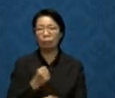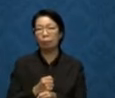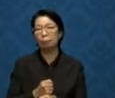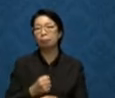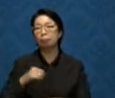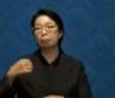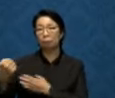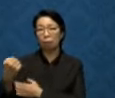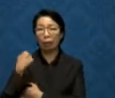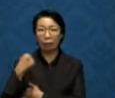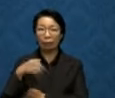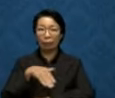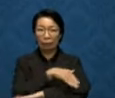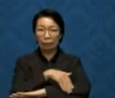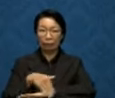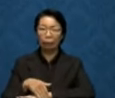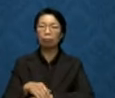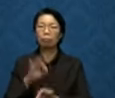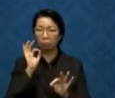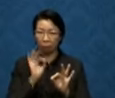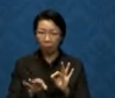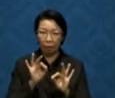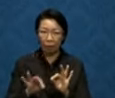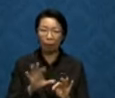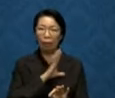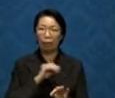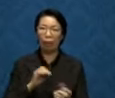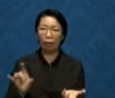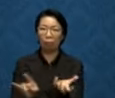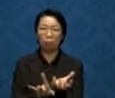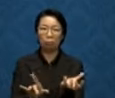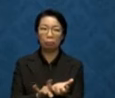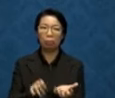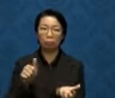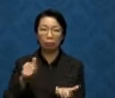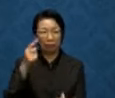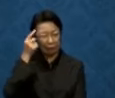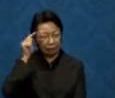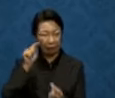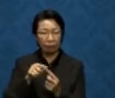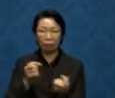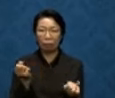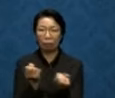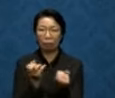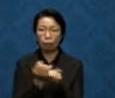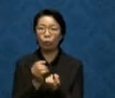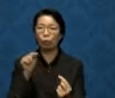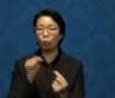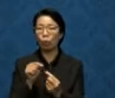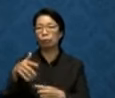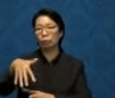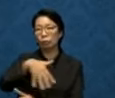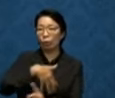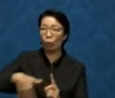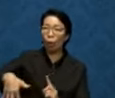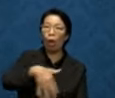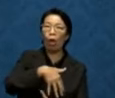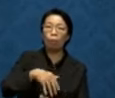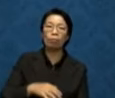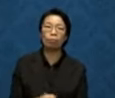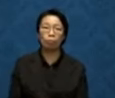ขีดเส้นใต้นะครับอย่างประหยัดและมีประสิทธิภาพโดยคำนึงถึงผลกระทบต่อสิ่งแวดล้อม